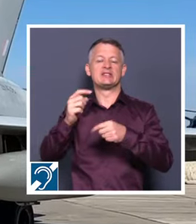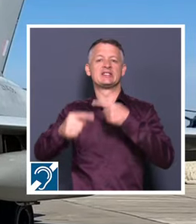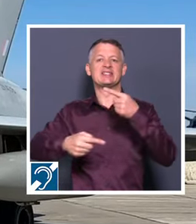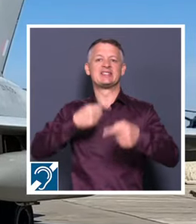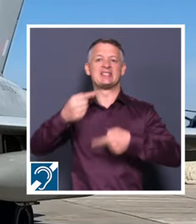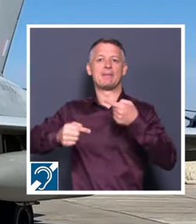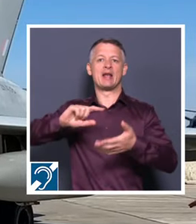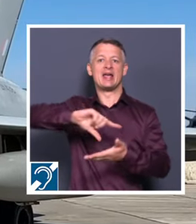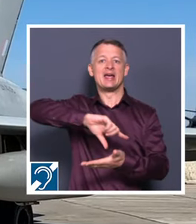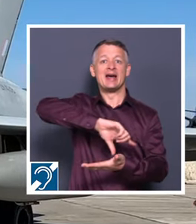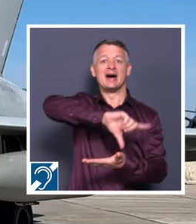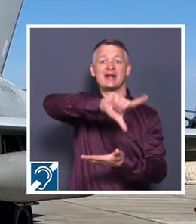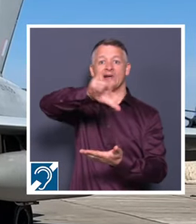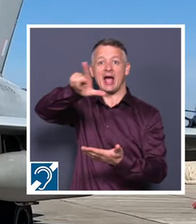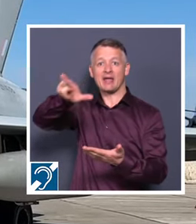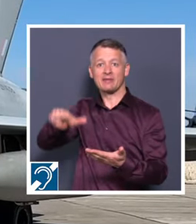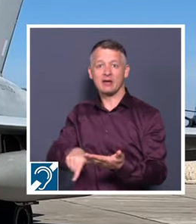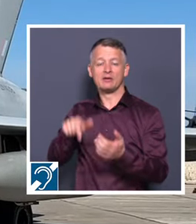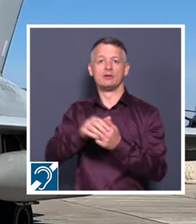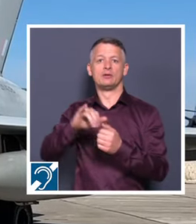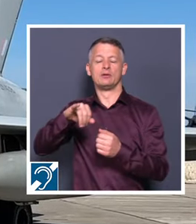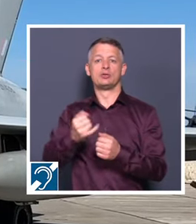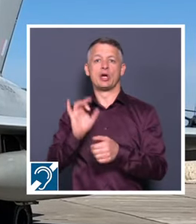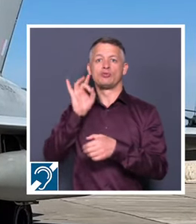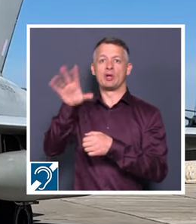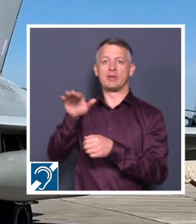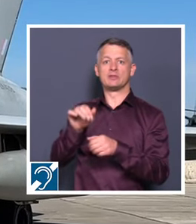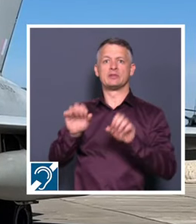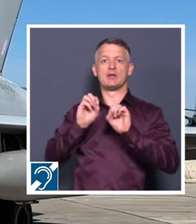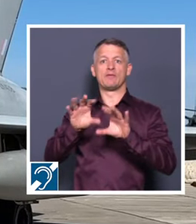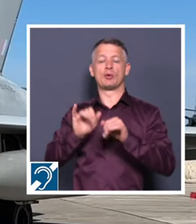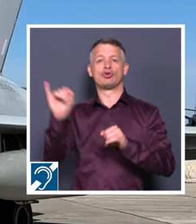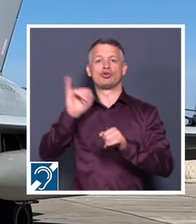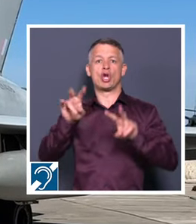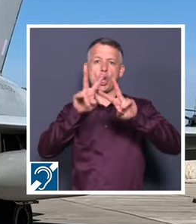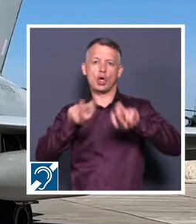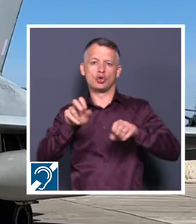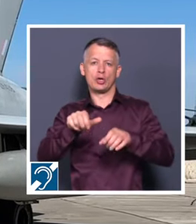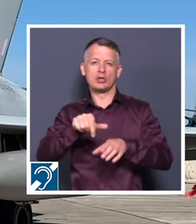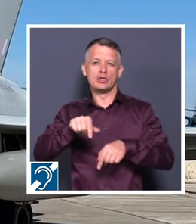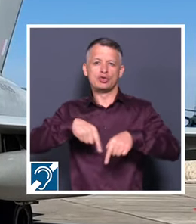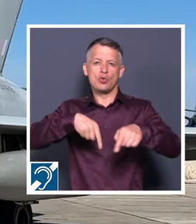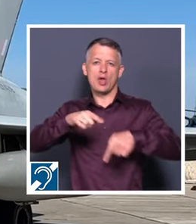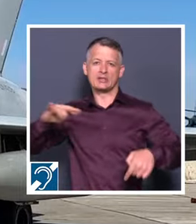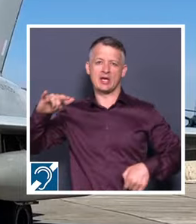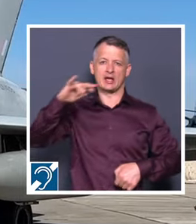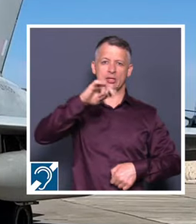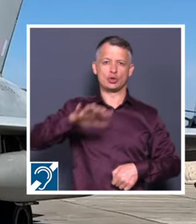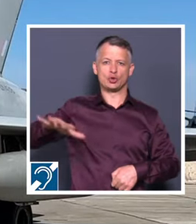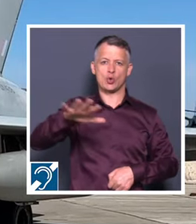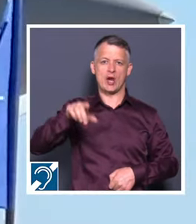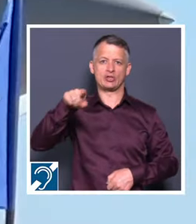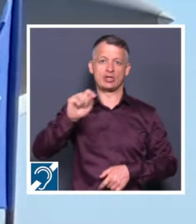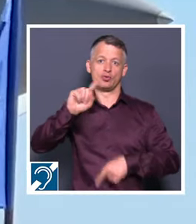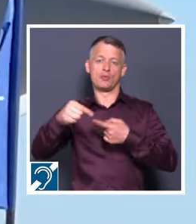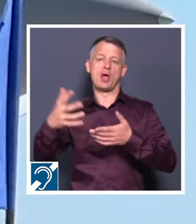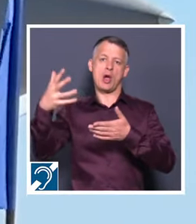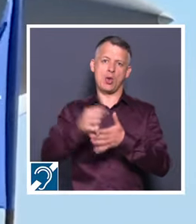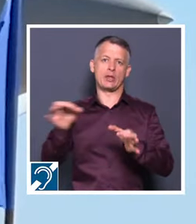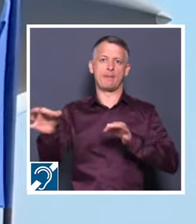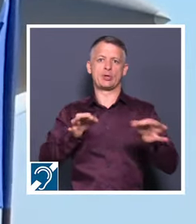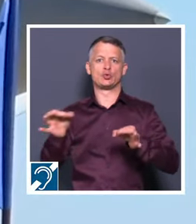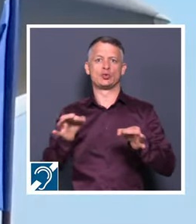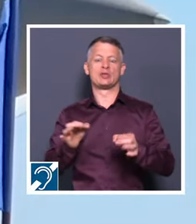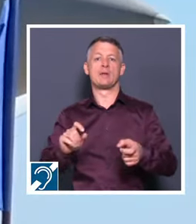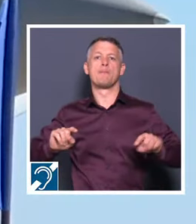vizual. Au transmis imediat informațiile către controlorii de trafic aerian responsabili pentru zona respectivă. Apoi au luat măsuri de